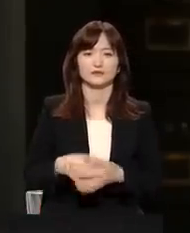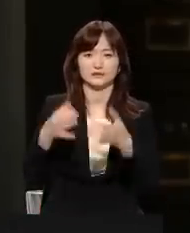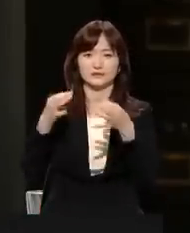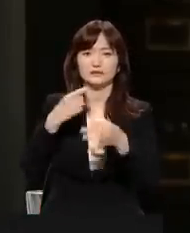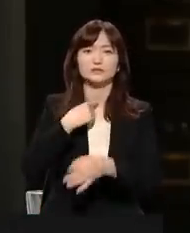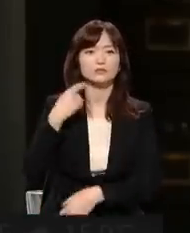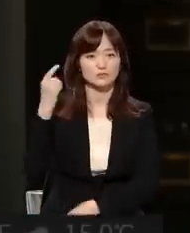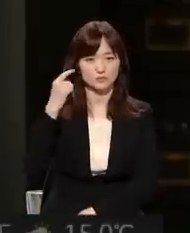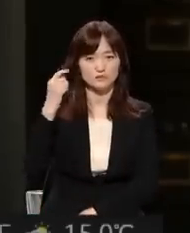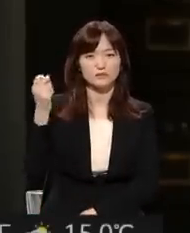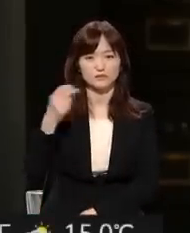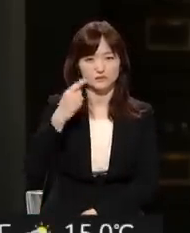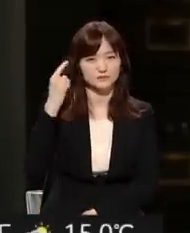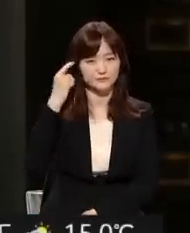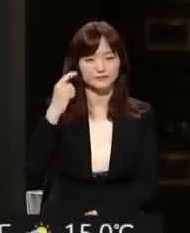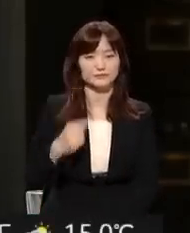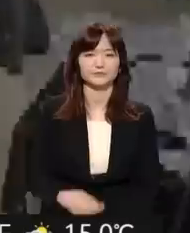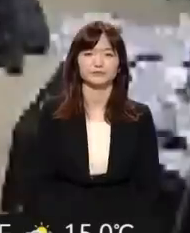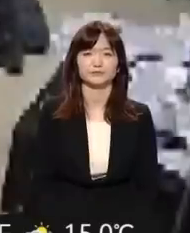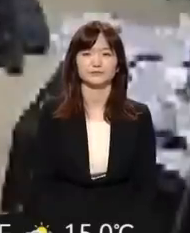김씨의 육성 다시 들어보시죠.